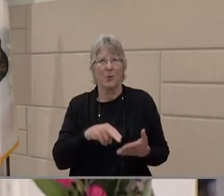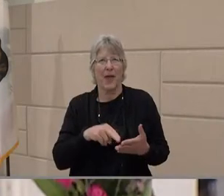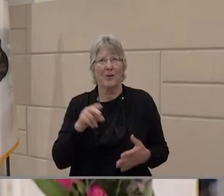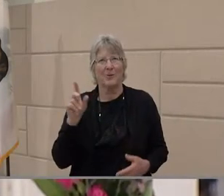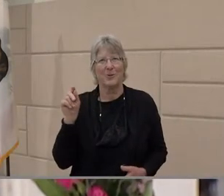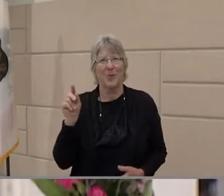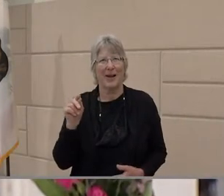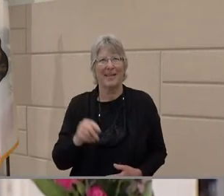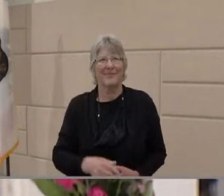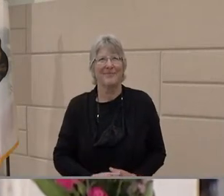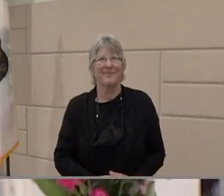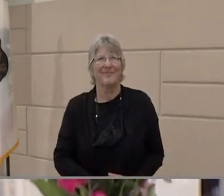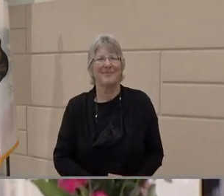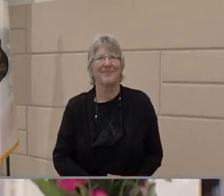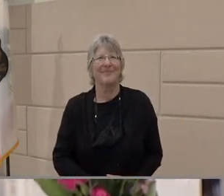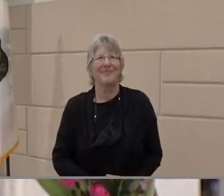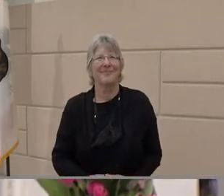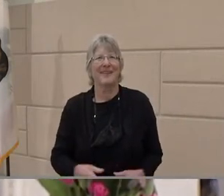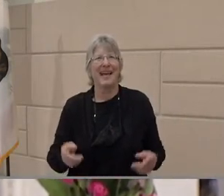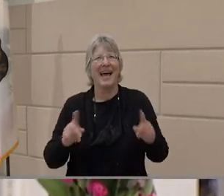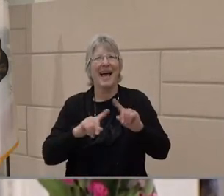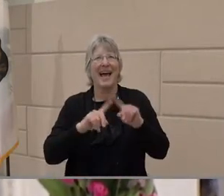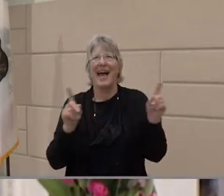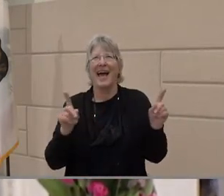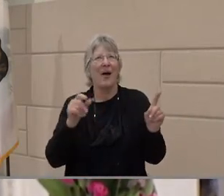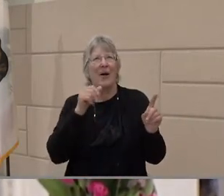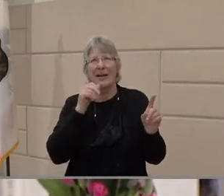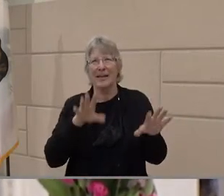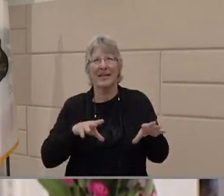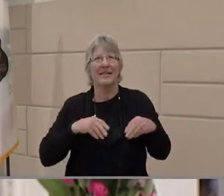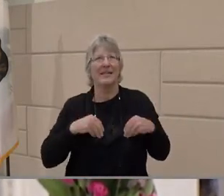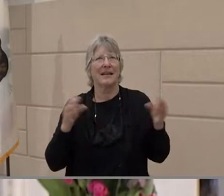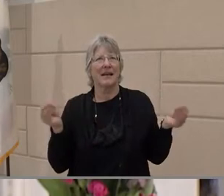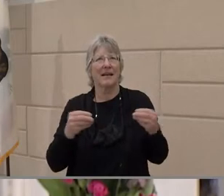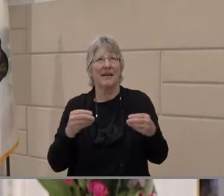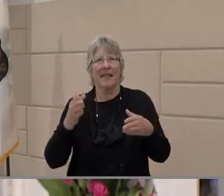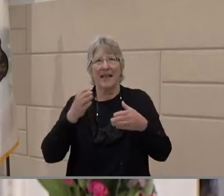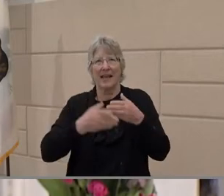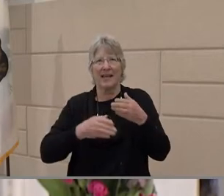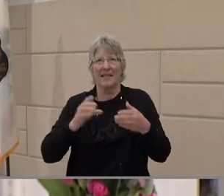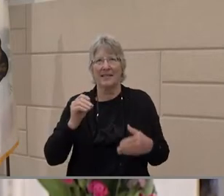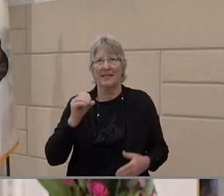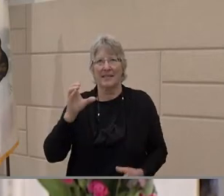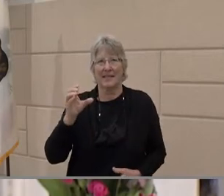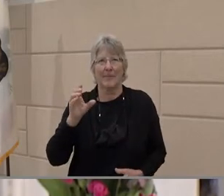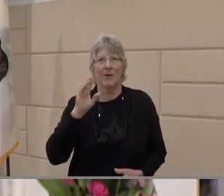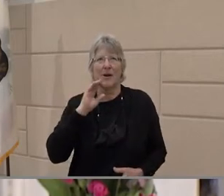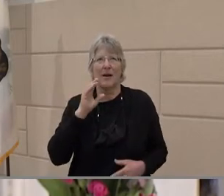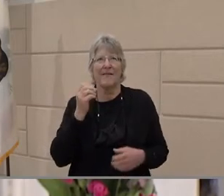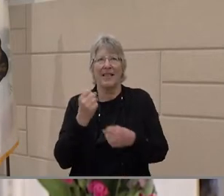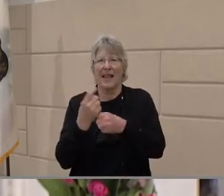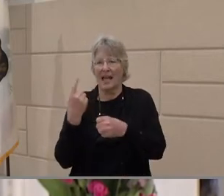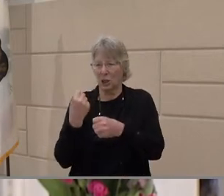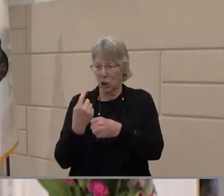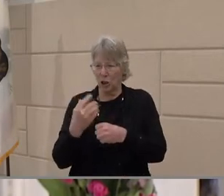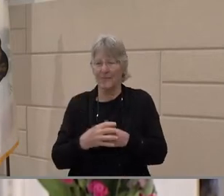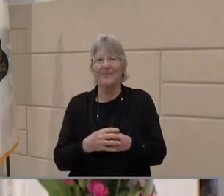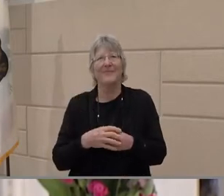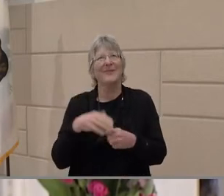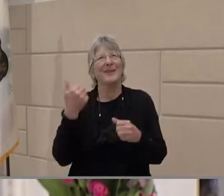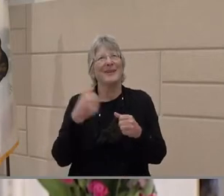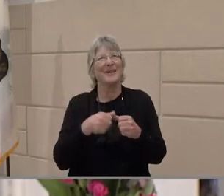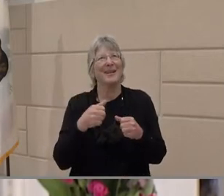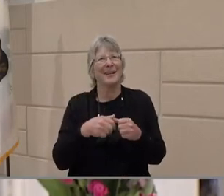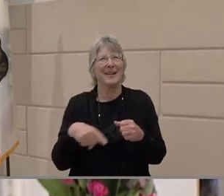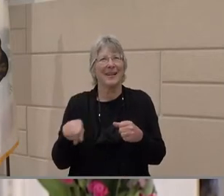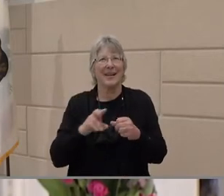ำลึกจีนิยมคณะกรรมการในตั้งปีคายใบขยมบานโจครองดำเนิน